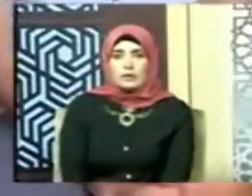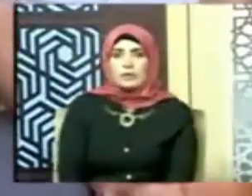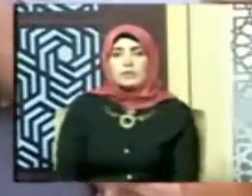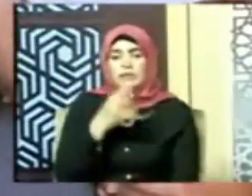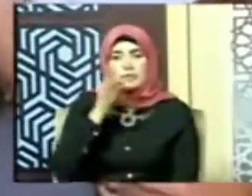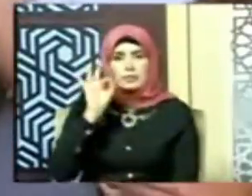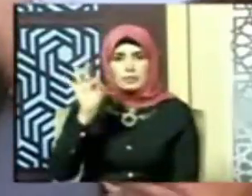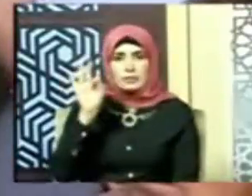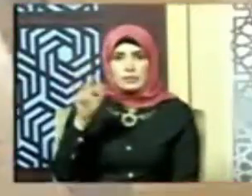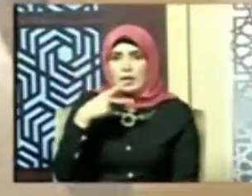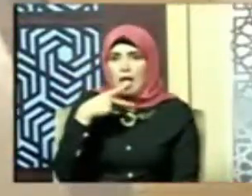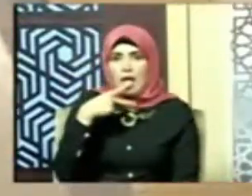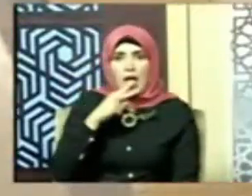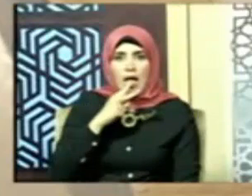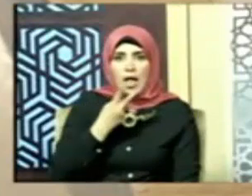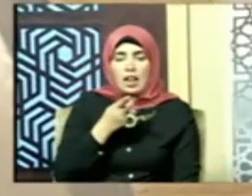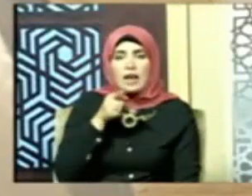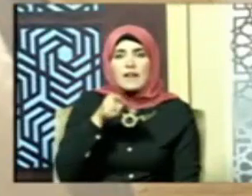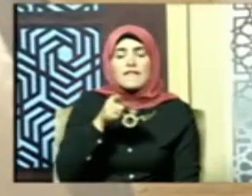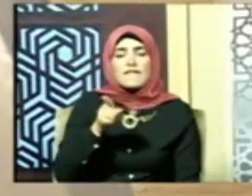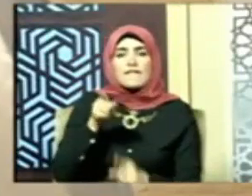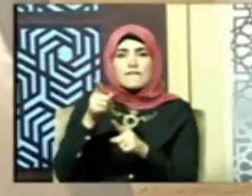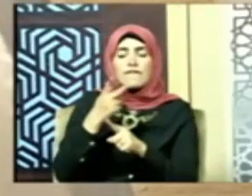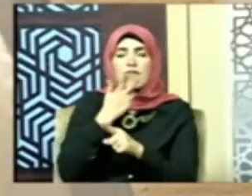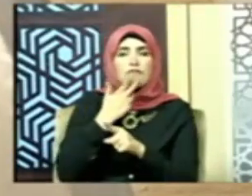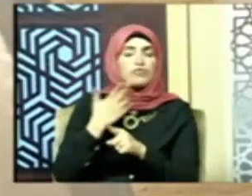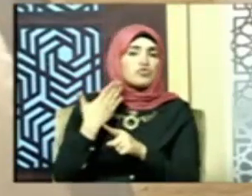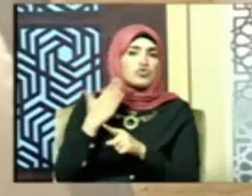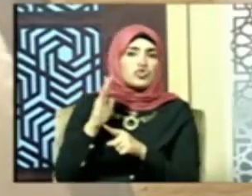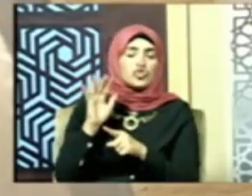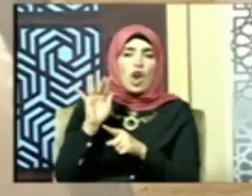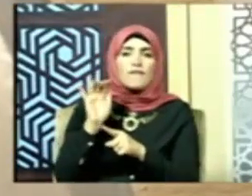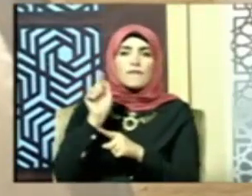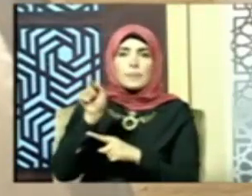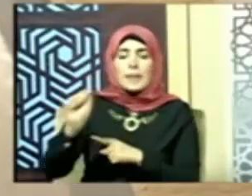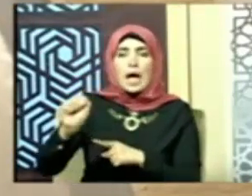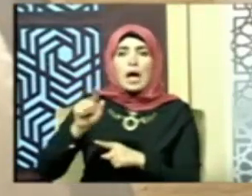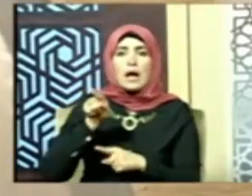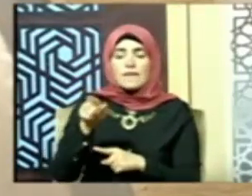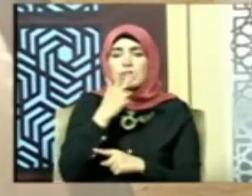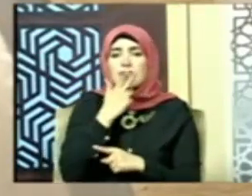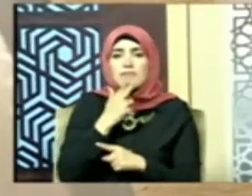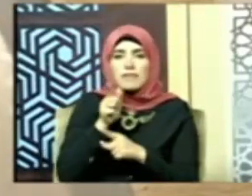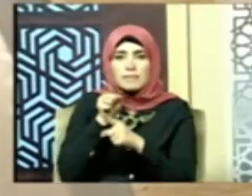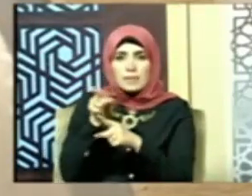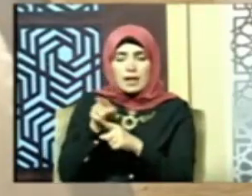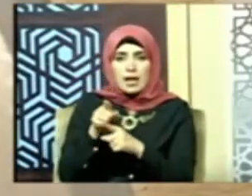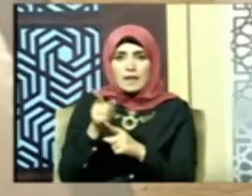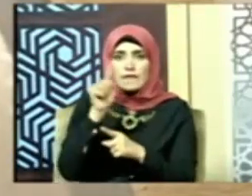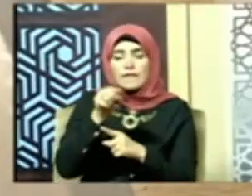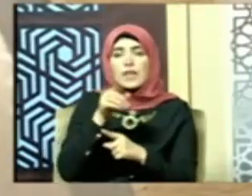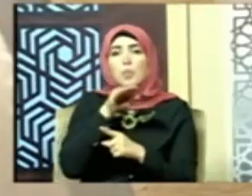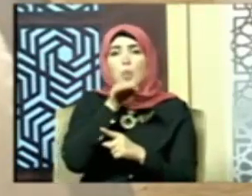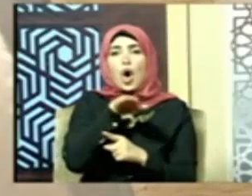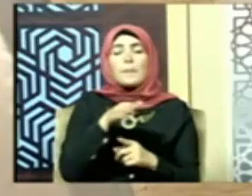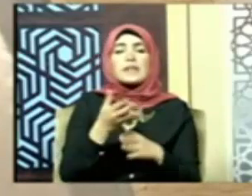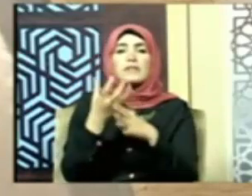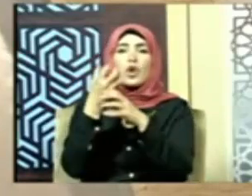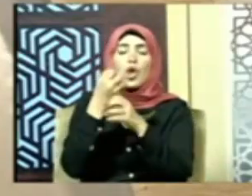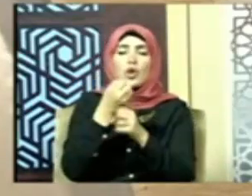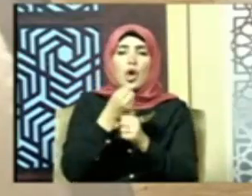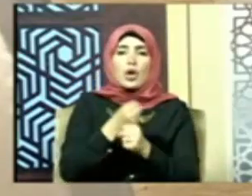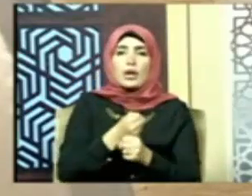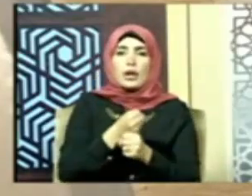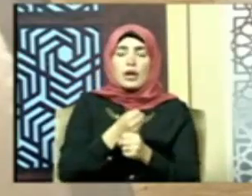تطاولوا عليها في عرضها، في عرض سيدنا رسول الله